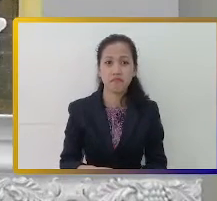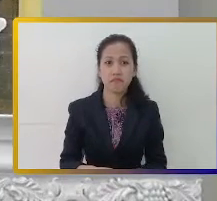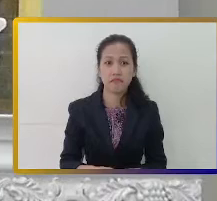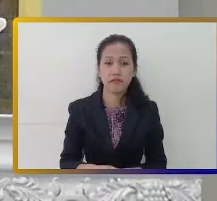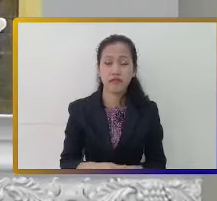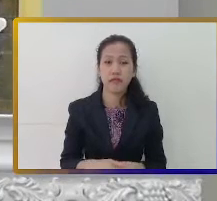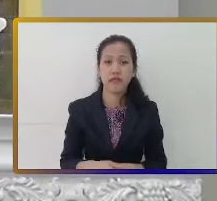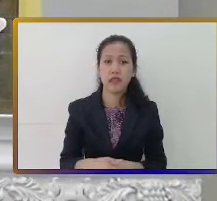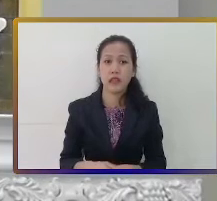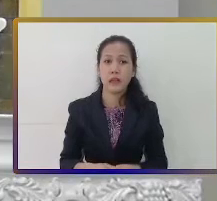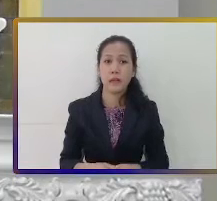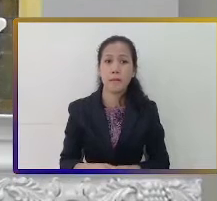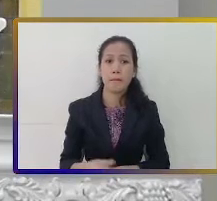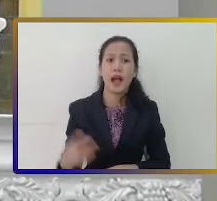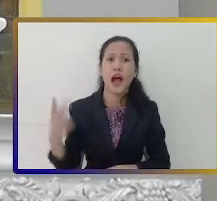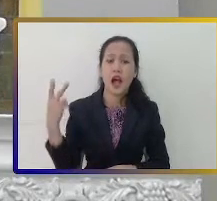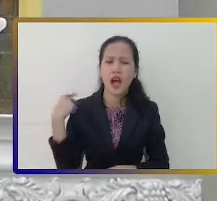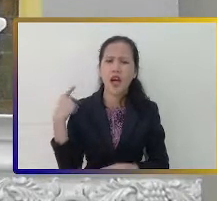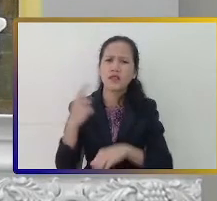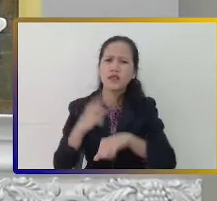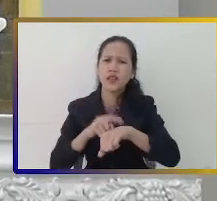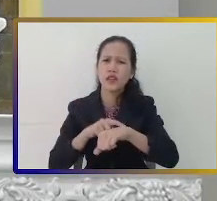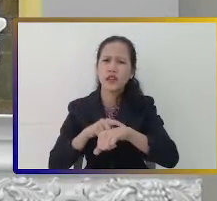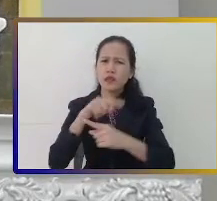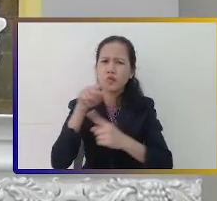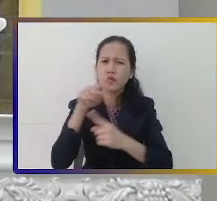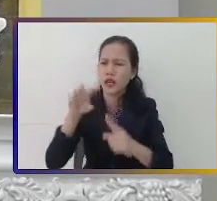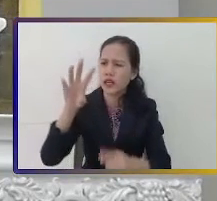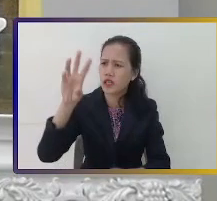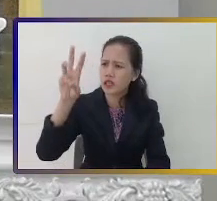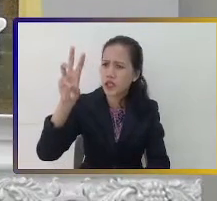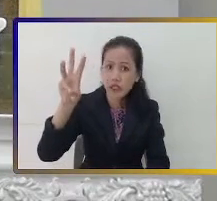There was a time, kapatid, na pag oras ng alas 6,